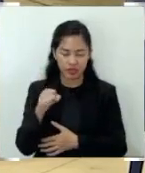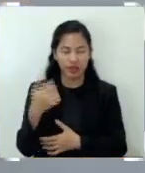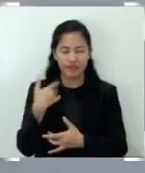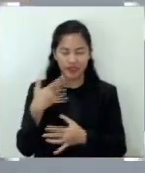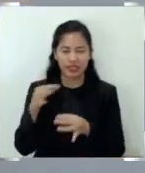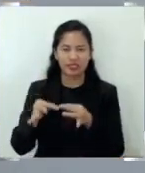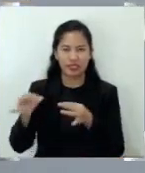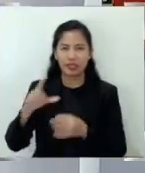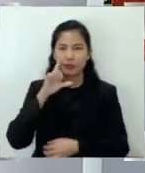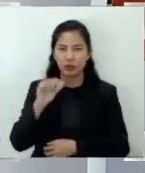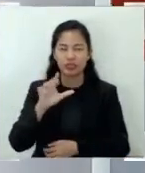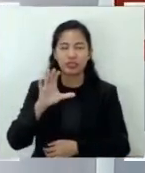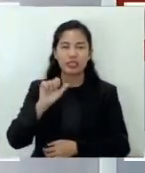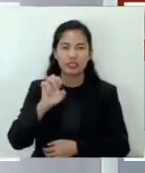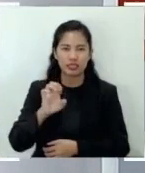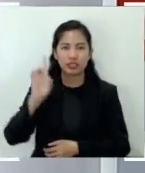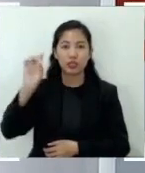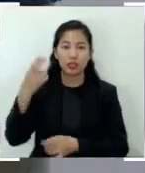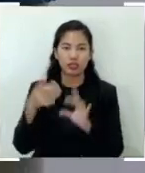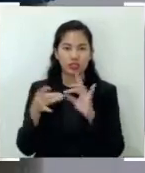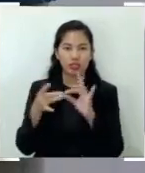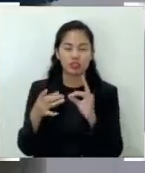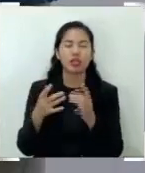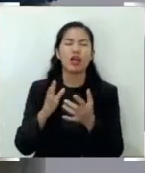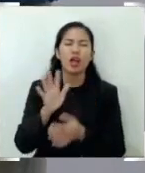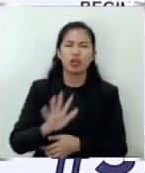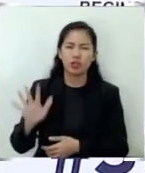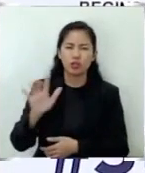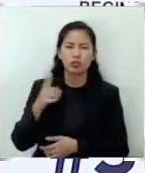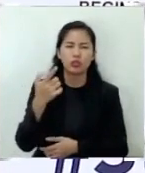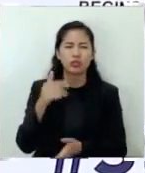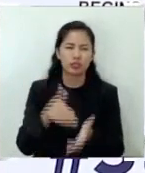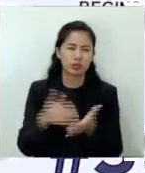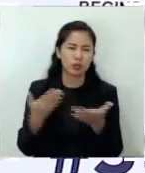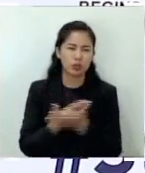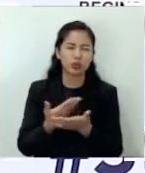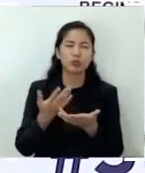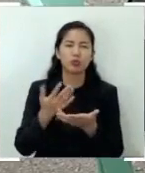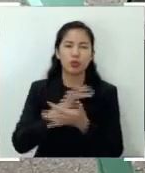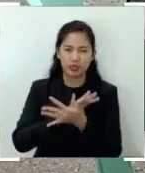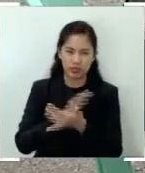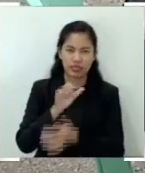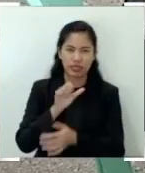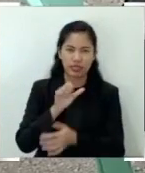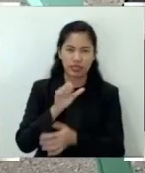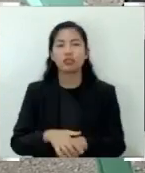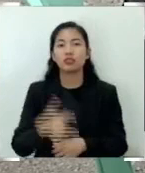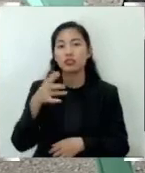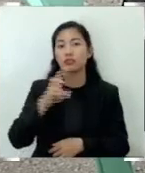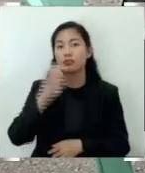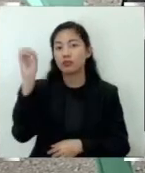Health Department, umabot sa mahigit 21,000 ang new COVID cases. 27% ang itinaas niyan mula sa kaso